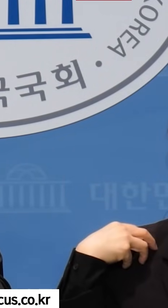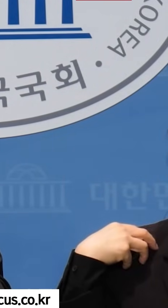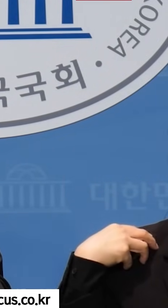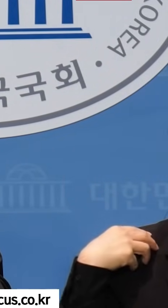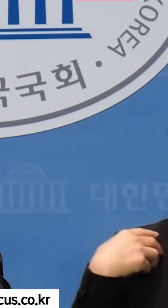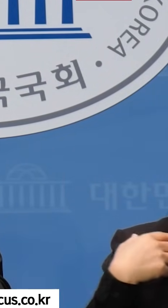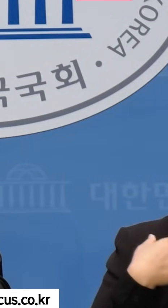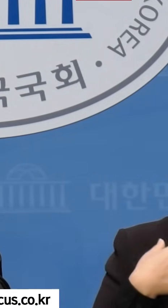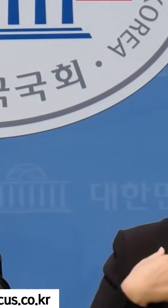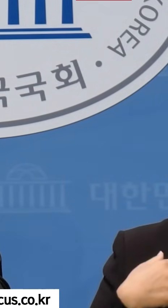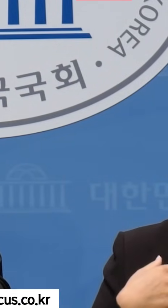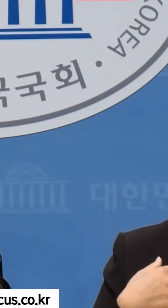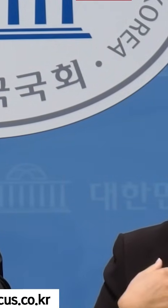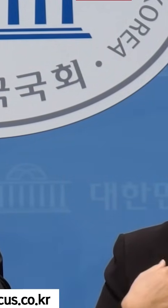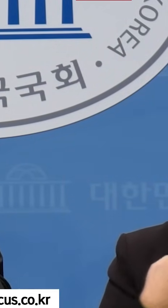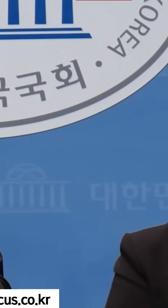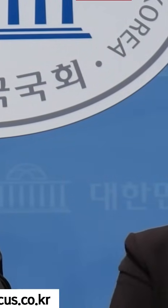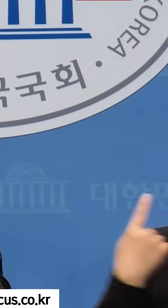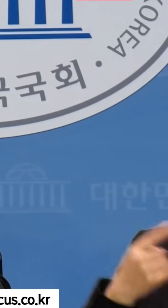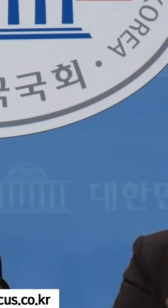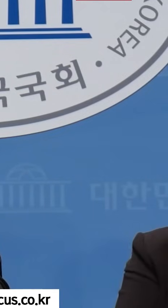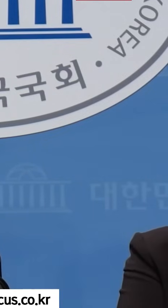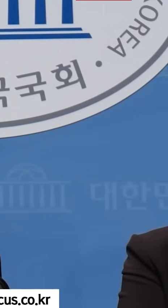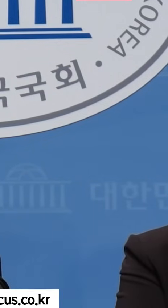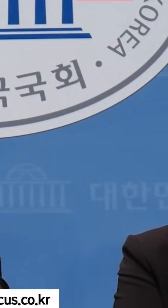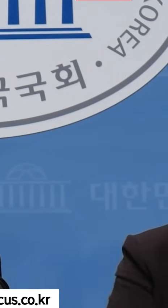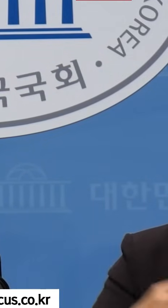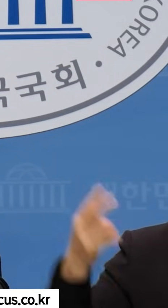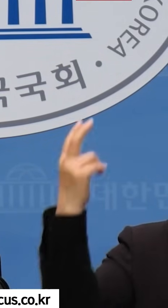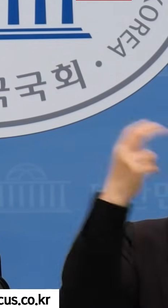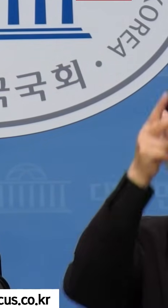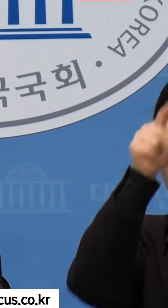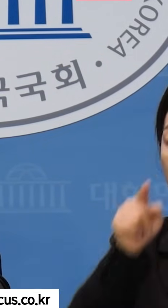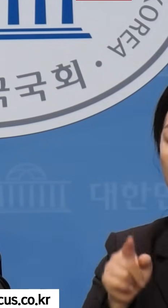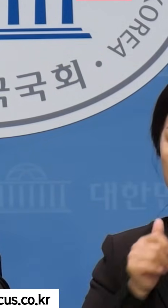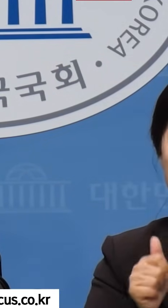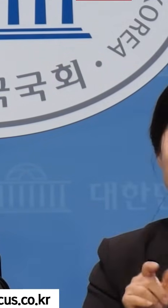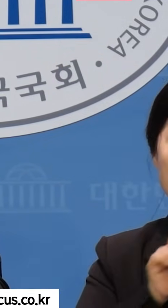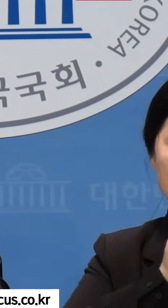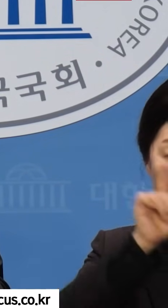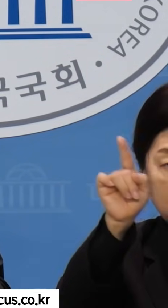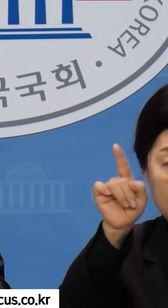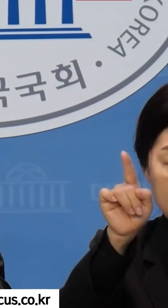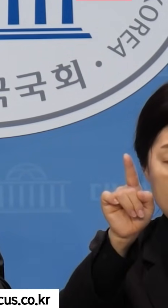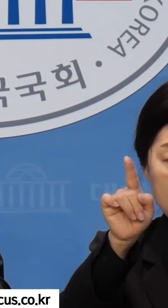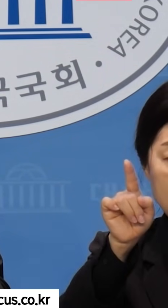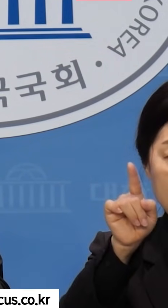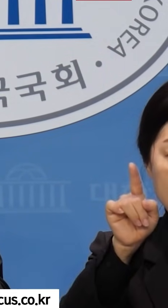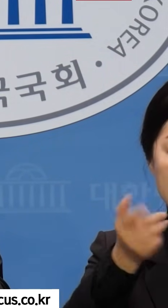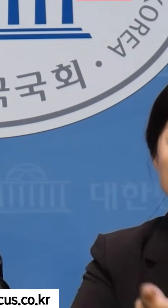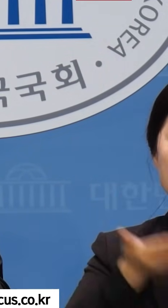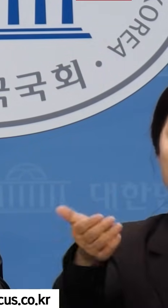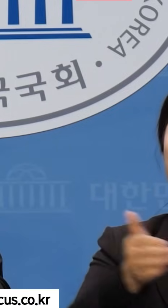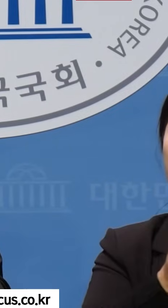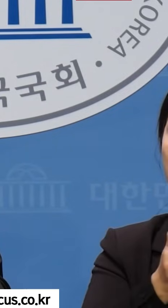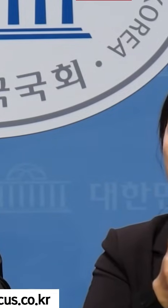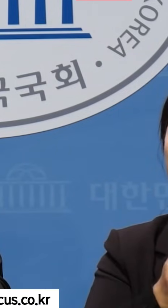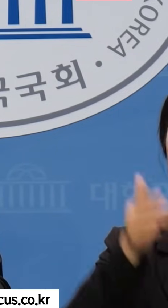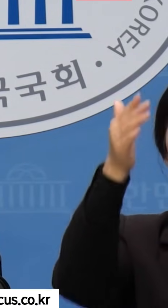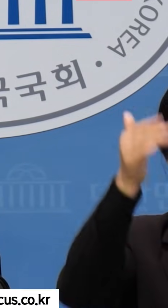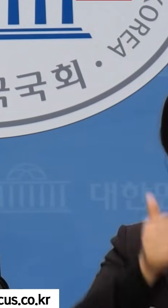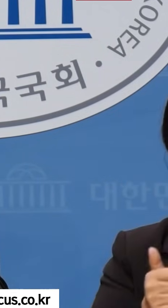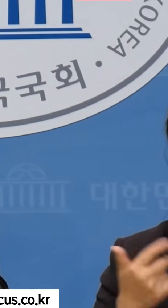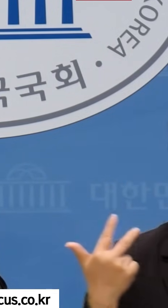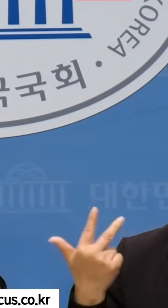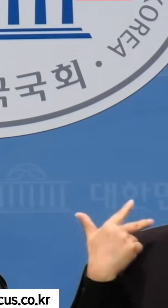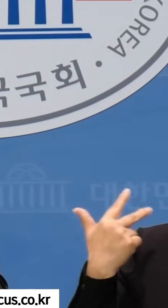경찰이 지난해 8월 검찰에 기소 의견으로 송치하였고 결국